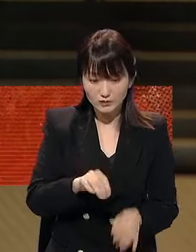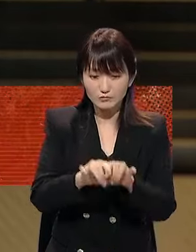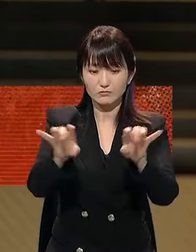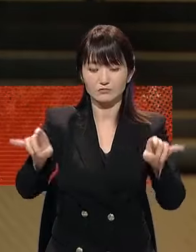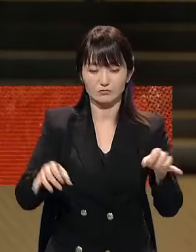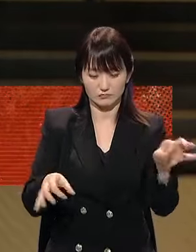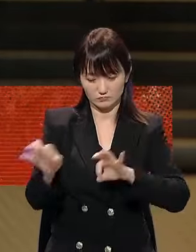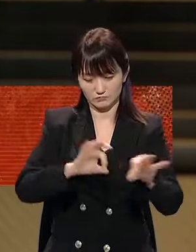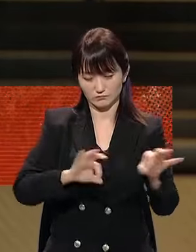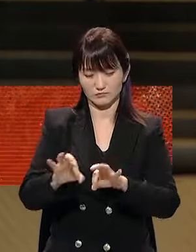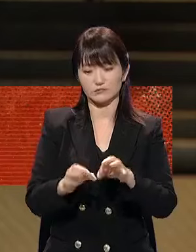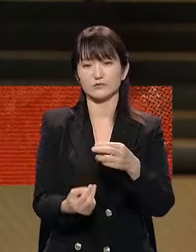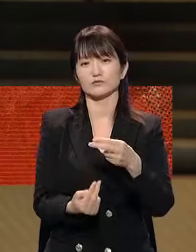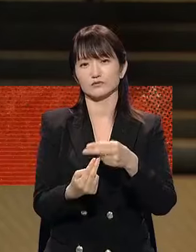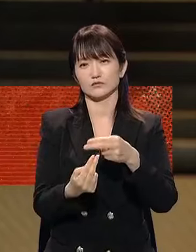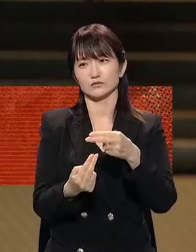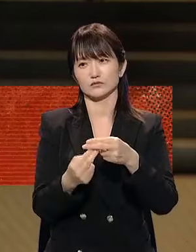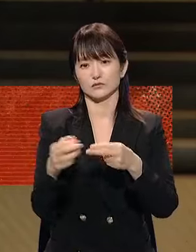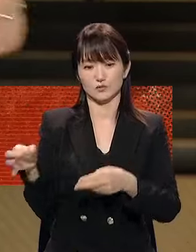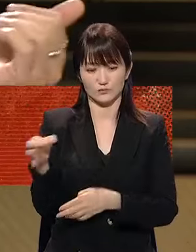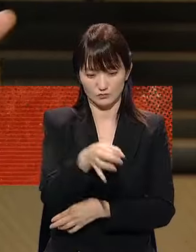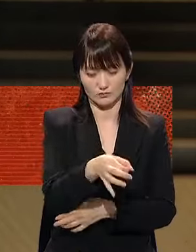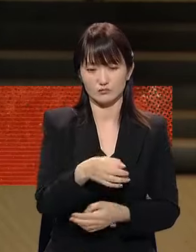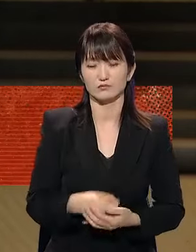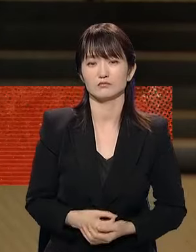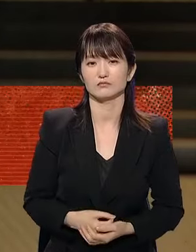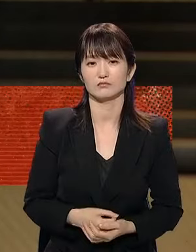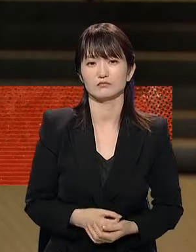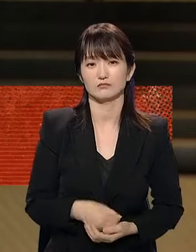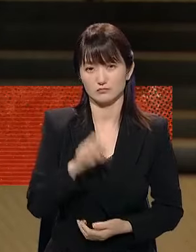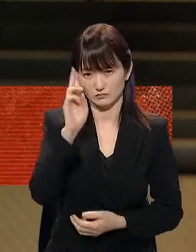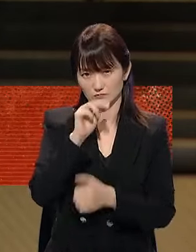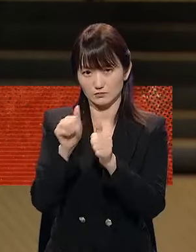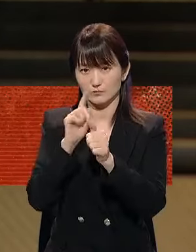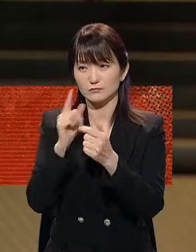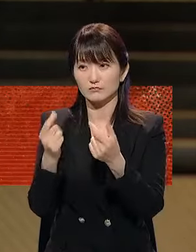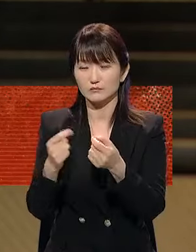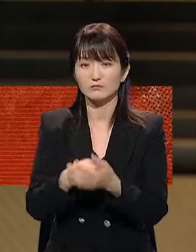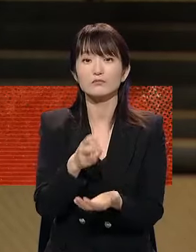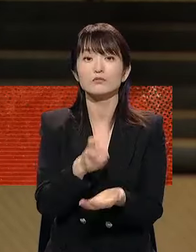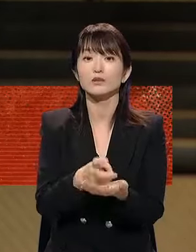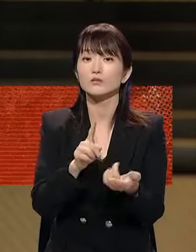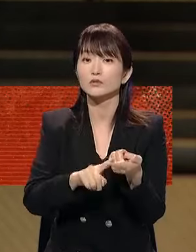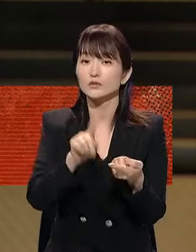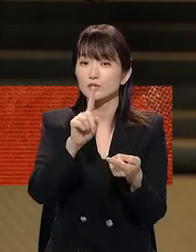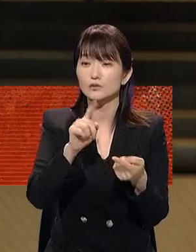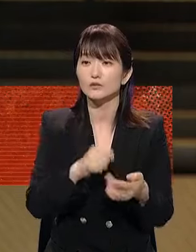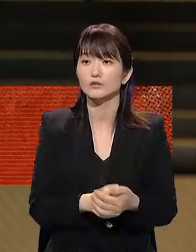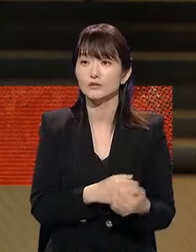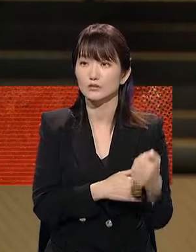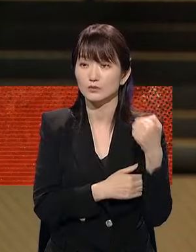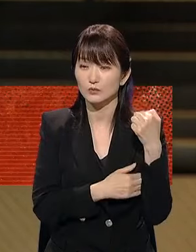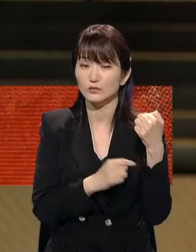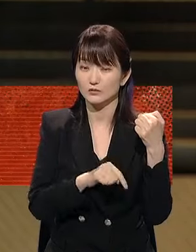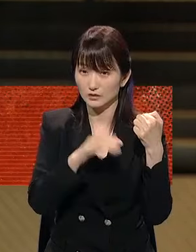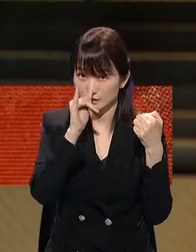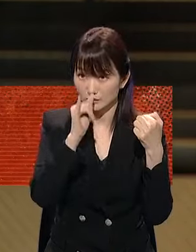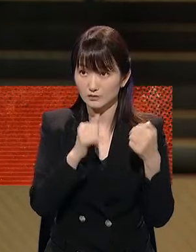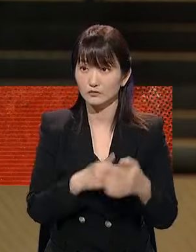각출해서 뭐하 떤서 주는 거거든요 박선도 얘기했지만 그래요 굳이 법대로 한다하면 그게 권리가 채권이